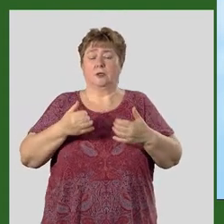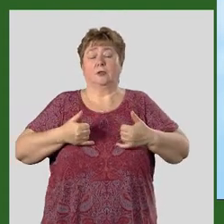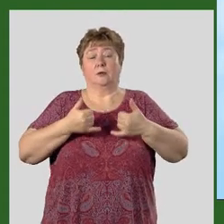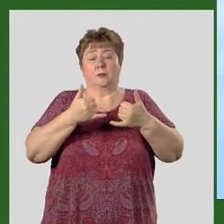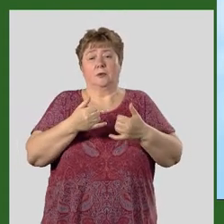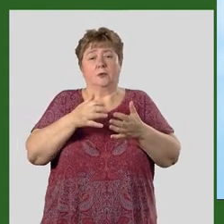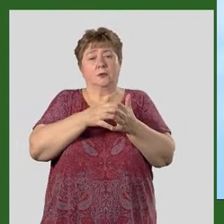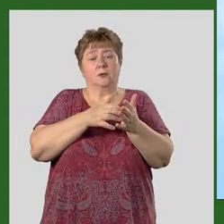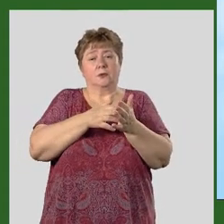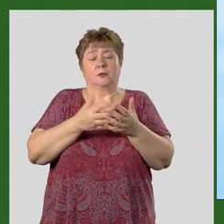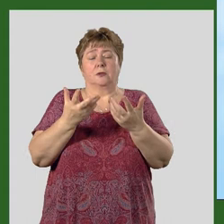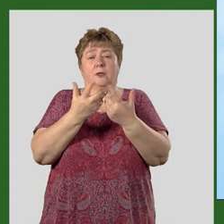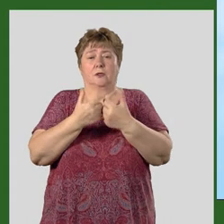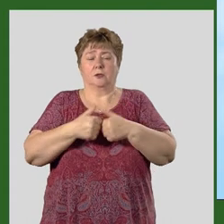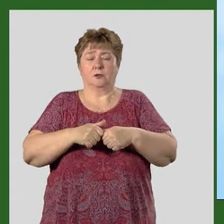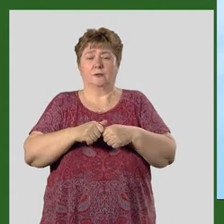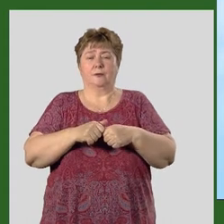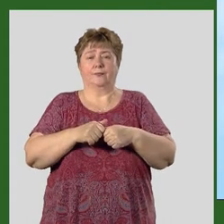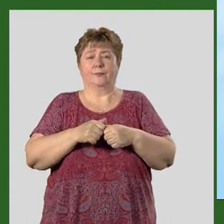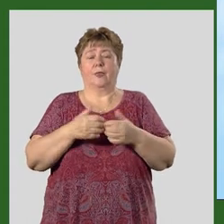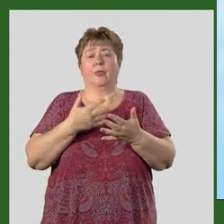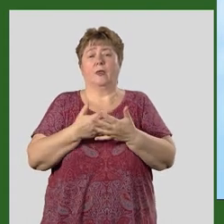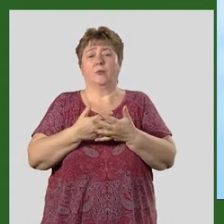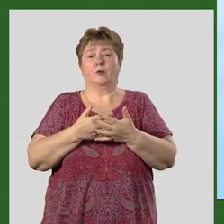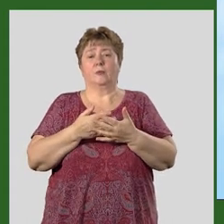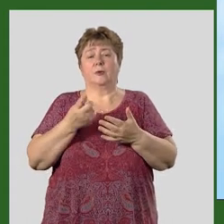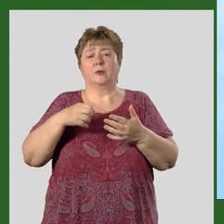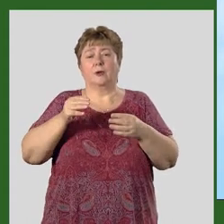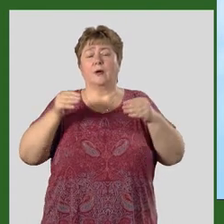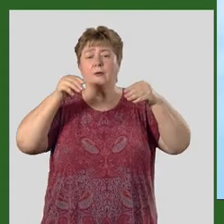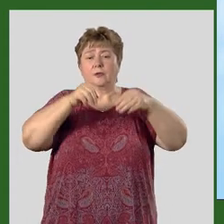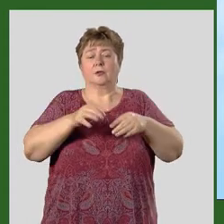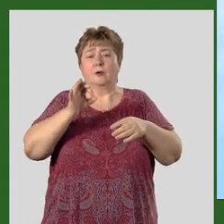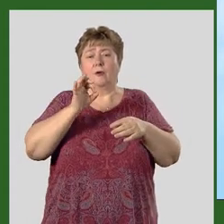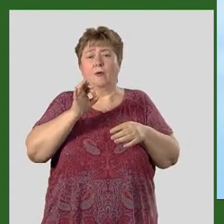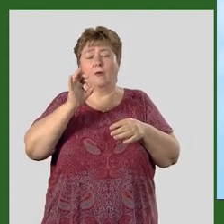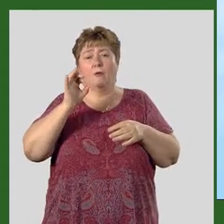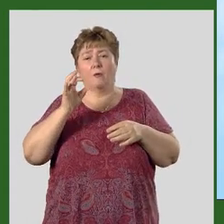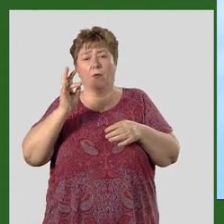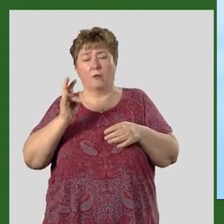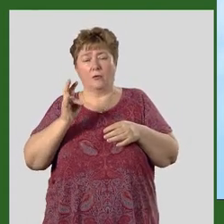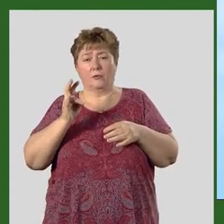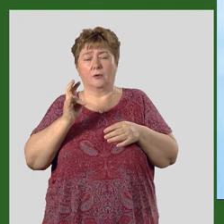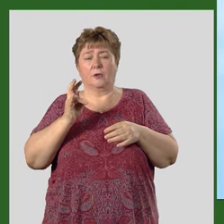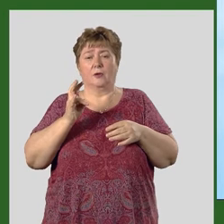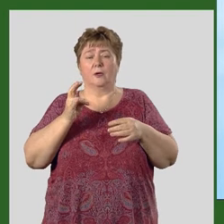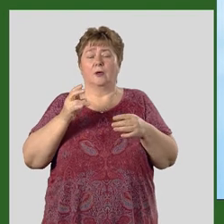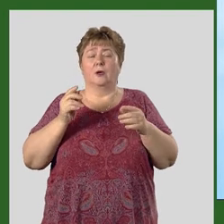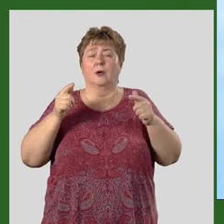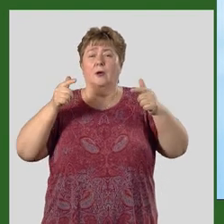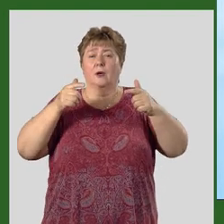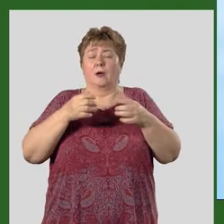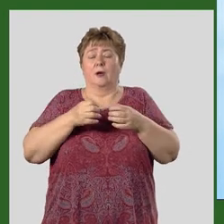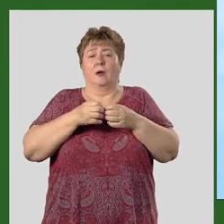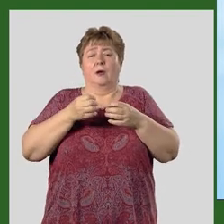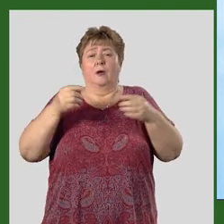признаны недостаточным их количеством. Например, для вхождения в Организацию Объединенных Наций